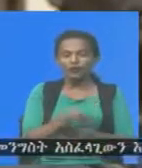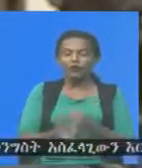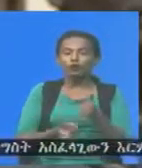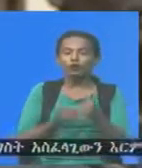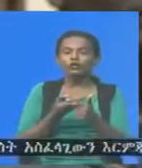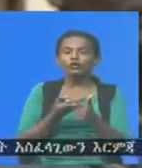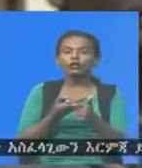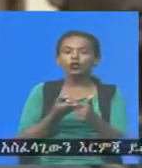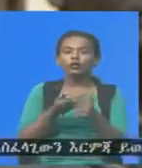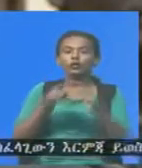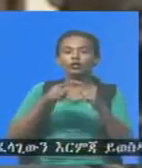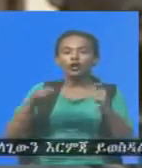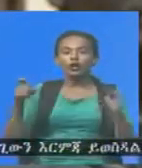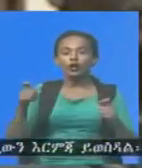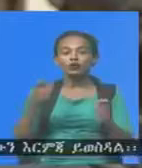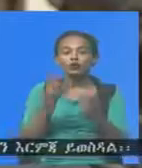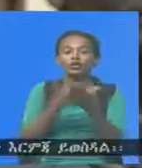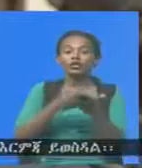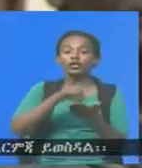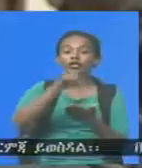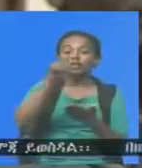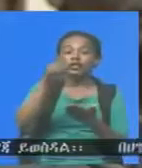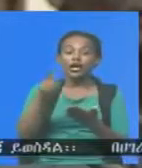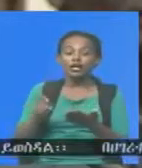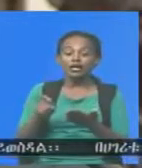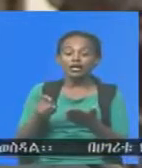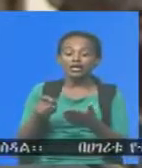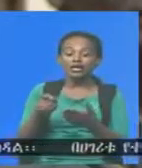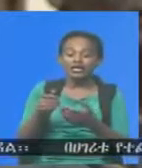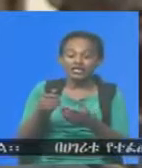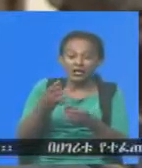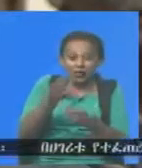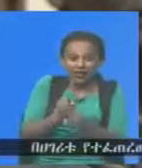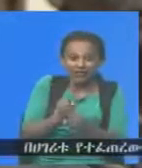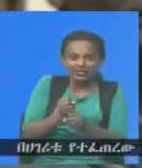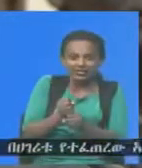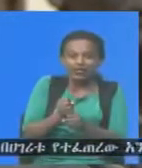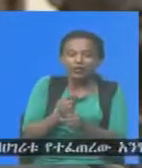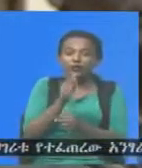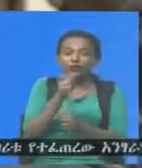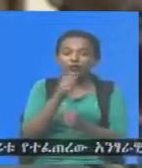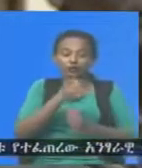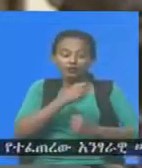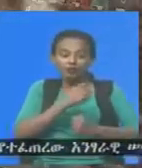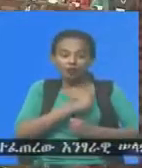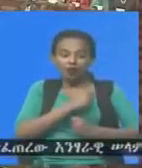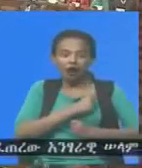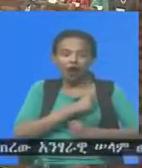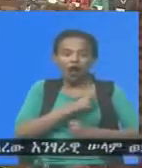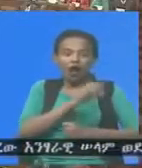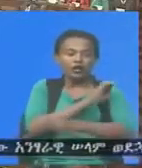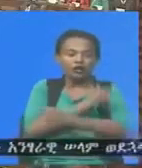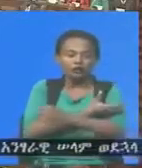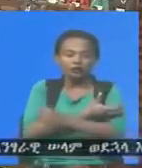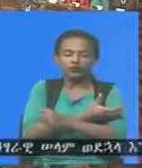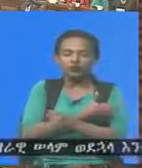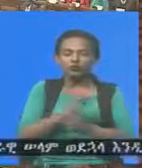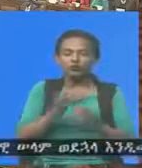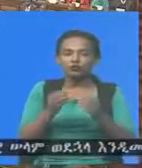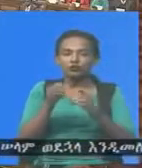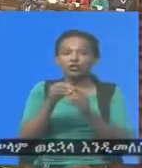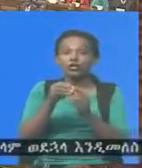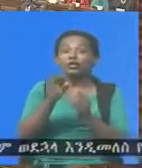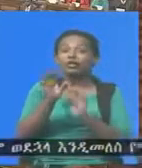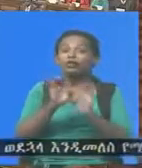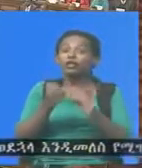ሁለተኛው በተቀራኒው ይህንን ጥያቄ ለማፈን በጸጥታ ኃይልም ጭምር በመታገዝ የሚደረግ ሙከራ፣